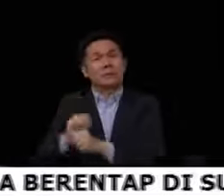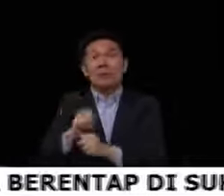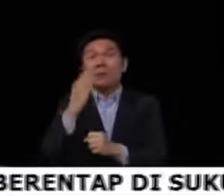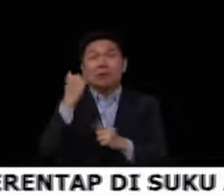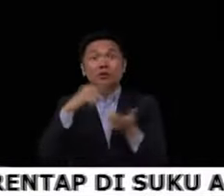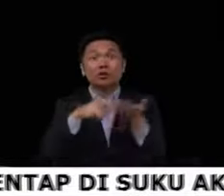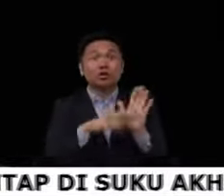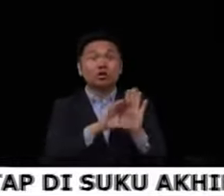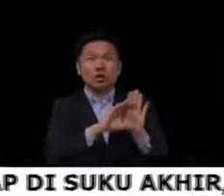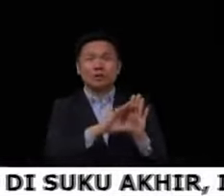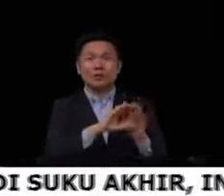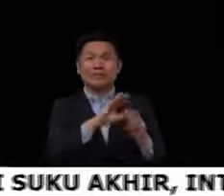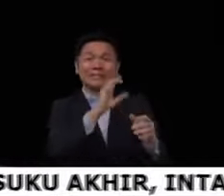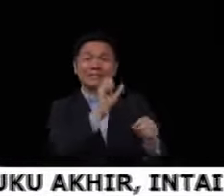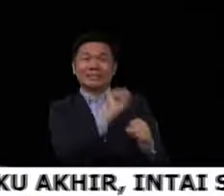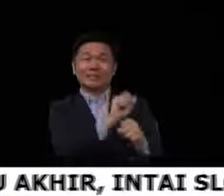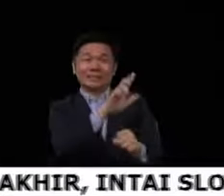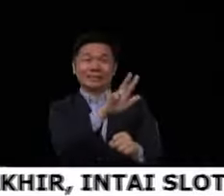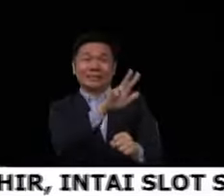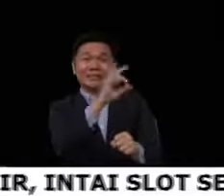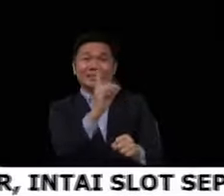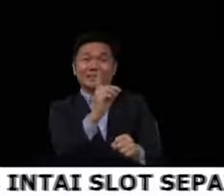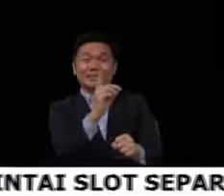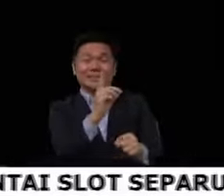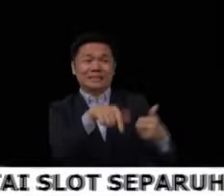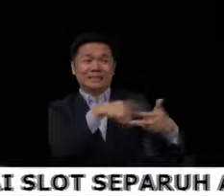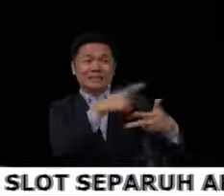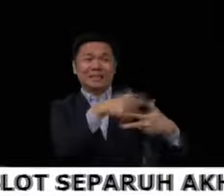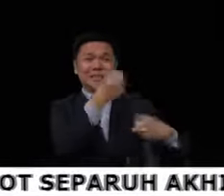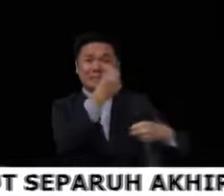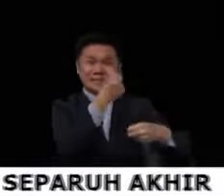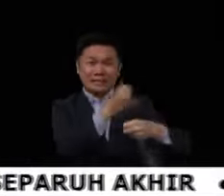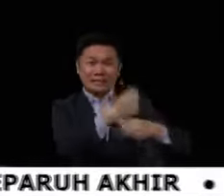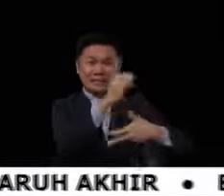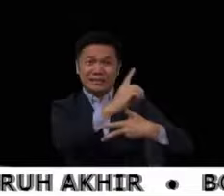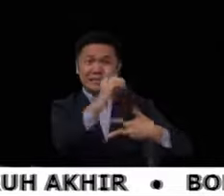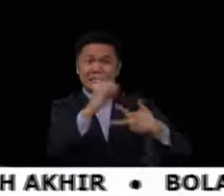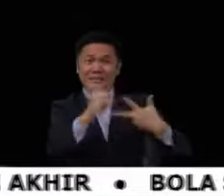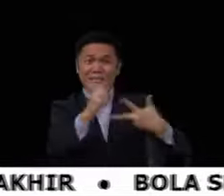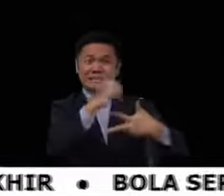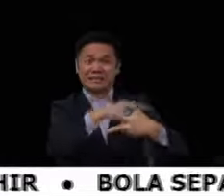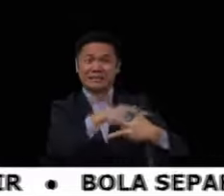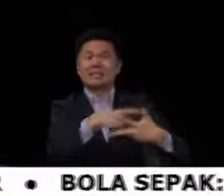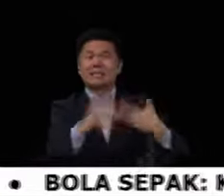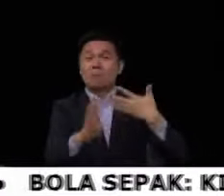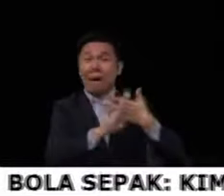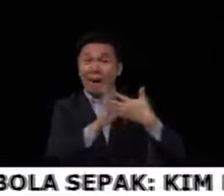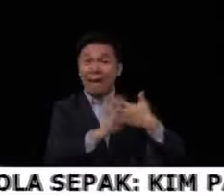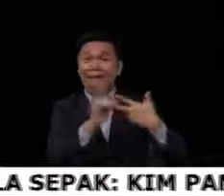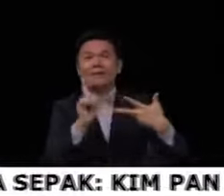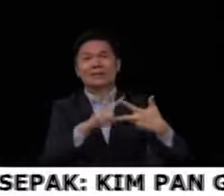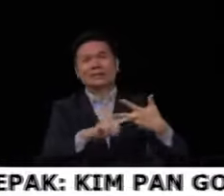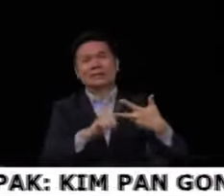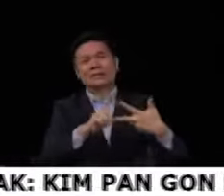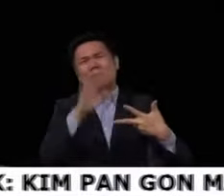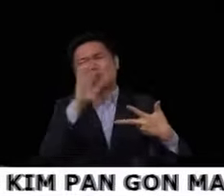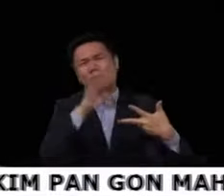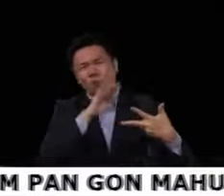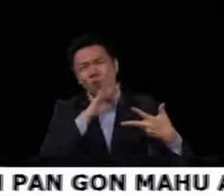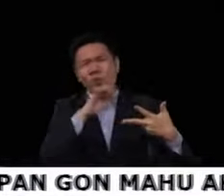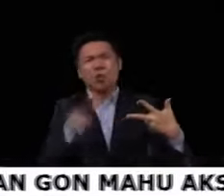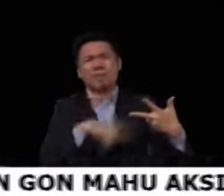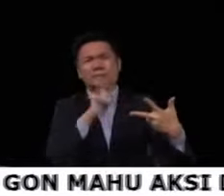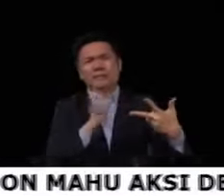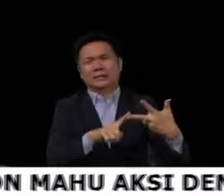3D ini kejang-kejang difficult hhgt dangerous yang ada di ini kita akan dapat ha